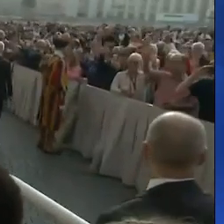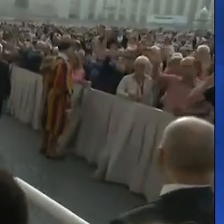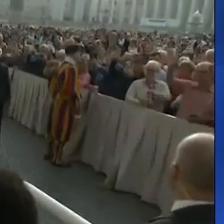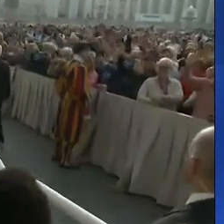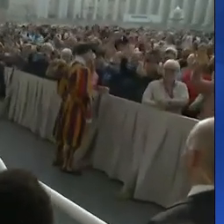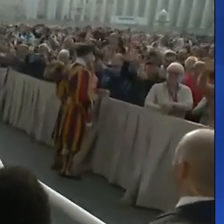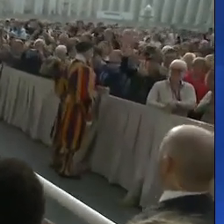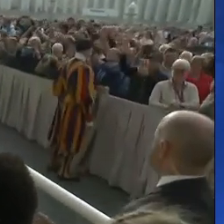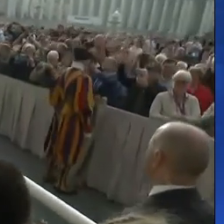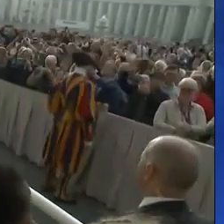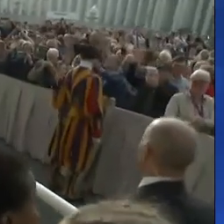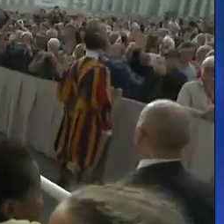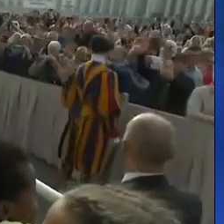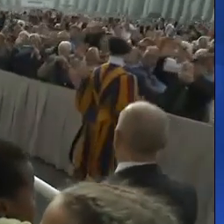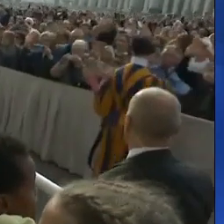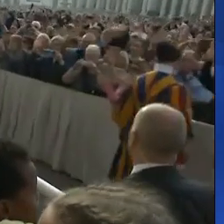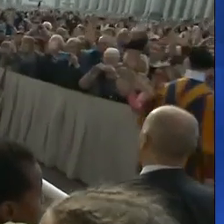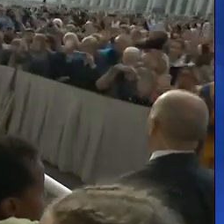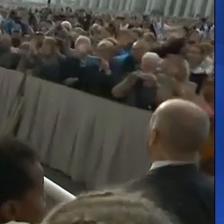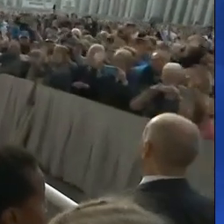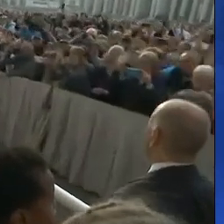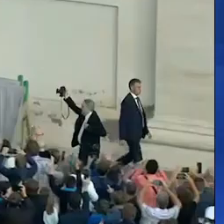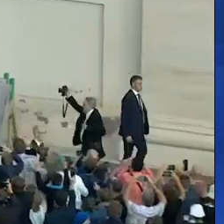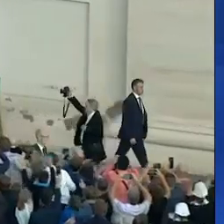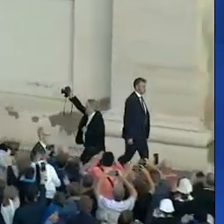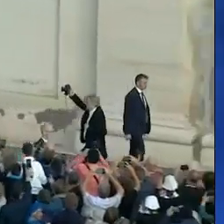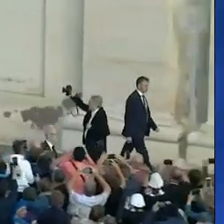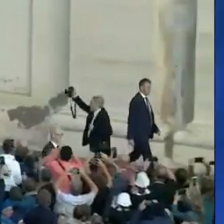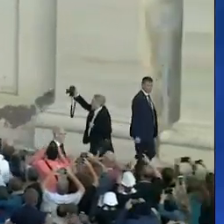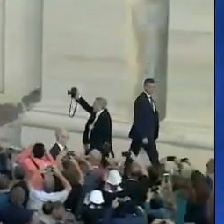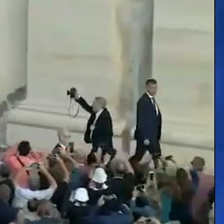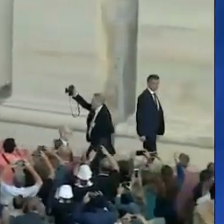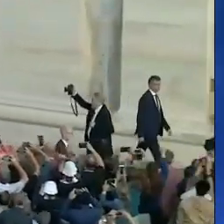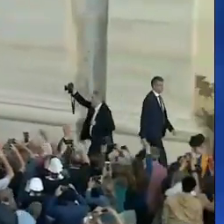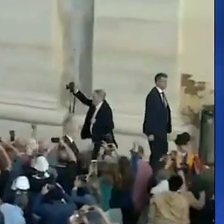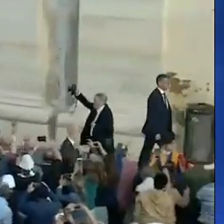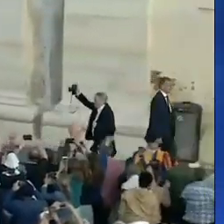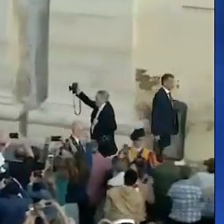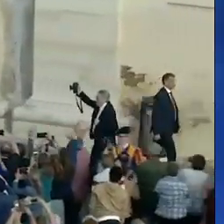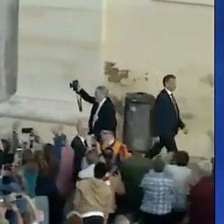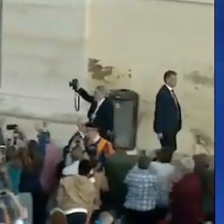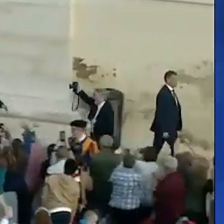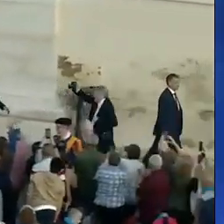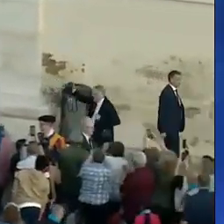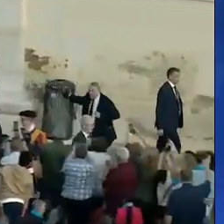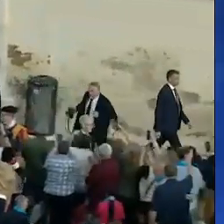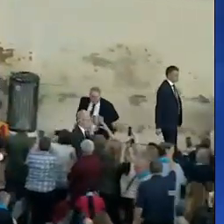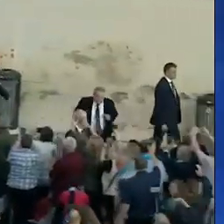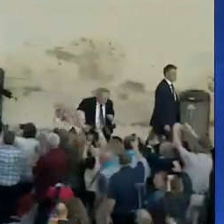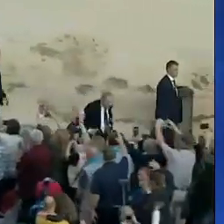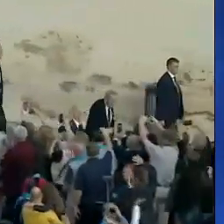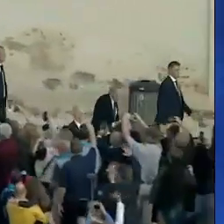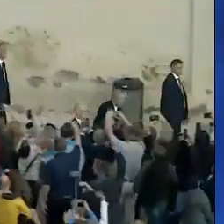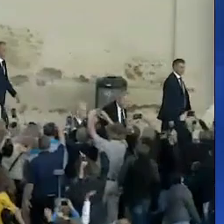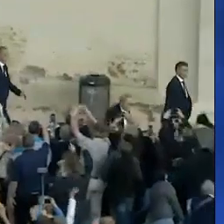Niech będzie pochwalony Jezus Chrystus. Witamy serdecznie pielgrzymów polskich. Oprócz osób